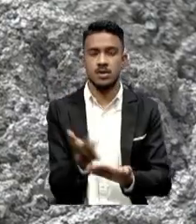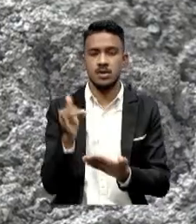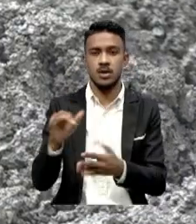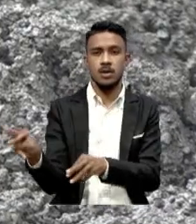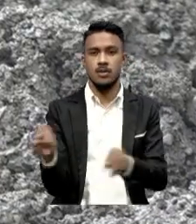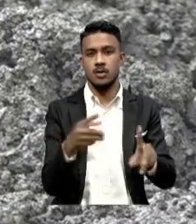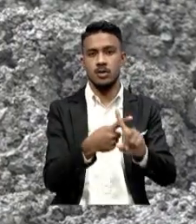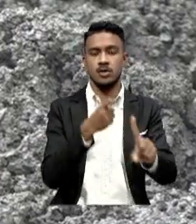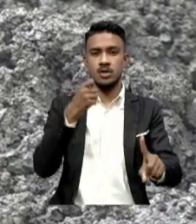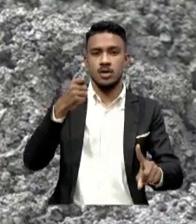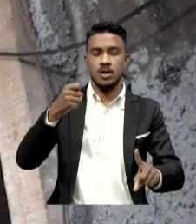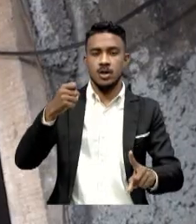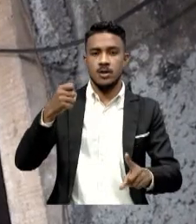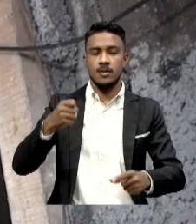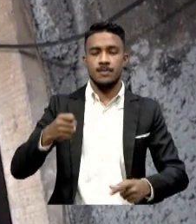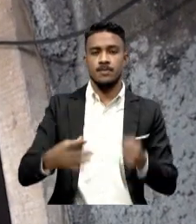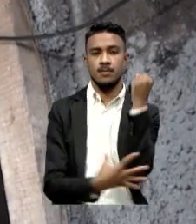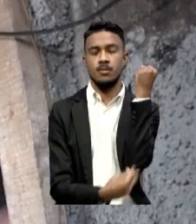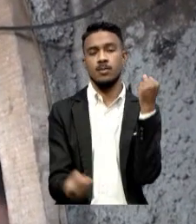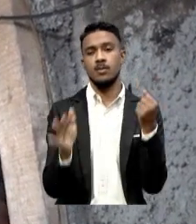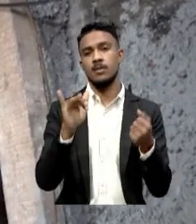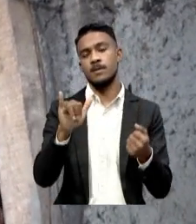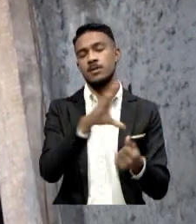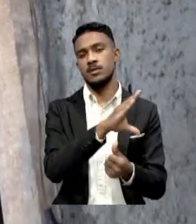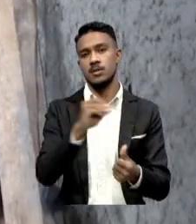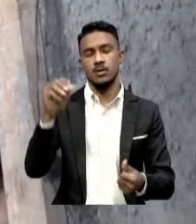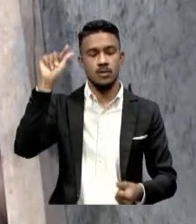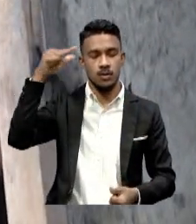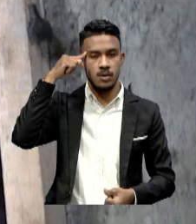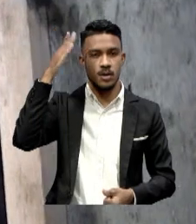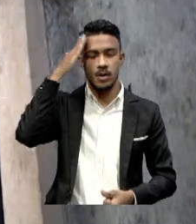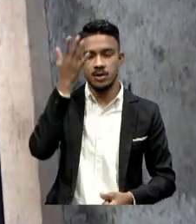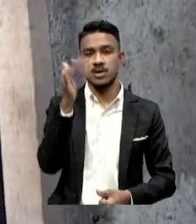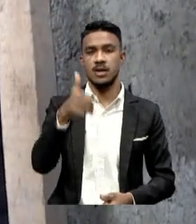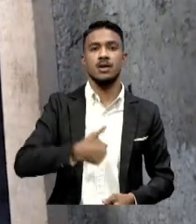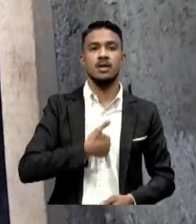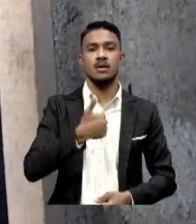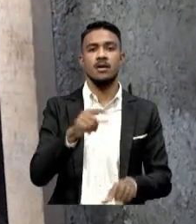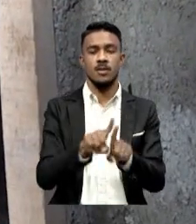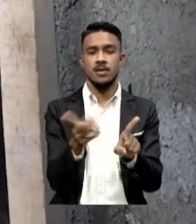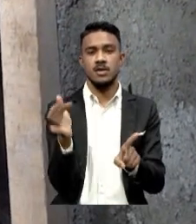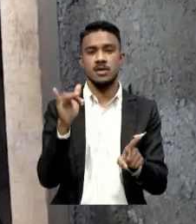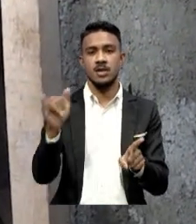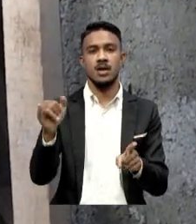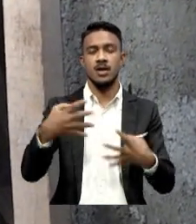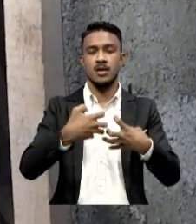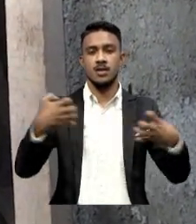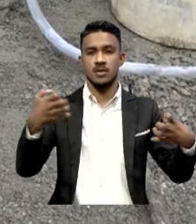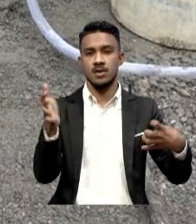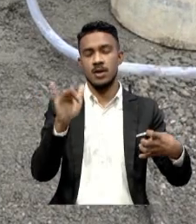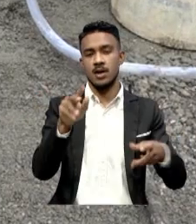diak, sina fatin guvernu hanoi ndeik ba sira nia interese. Mai be, sira rai dok tia povu nia